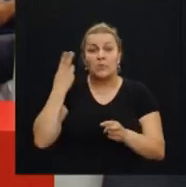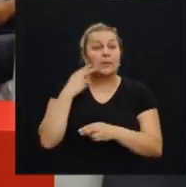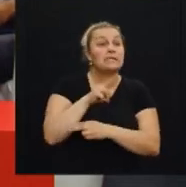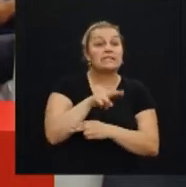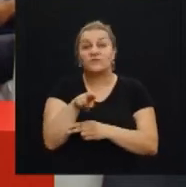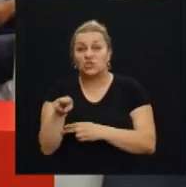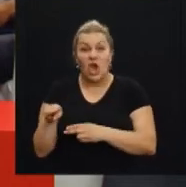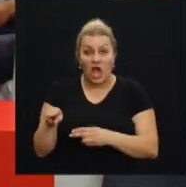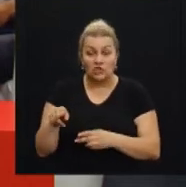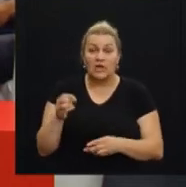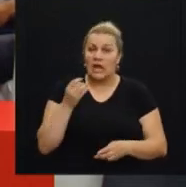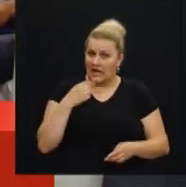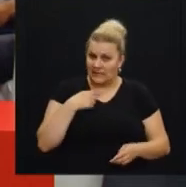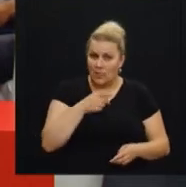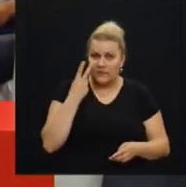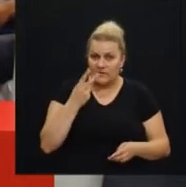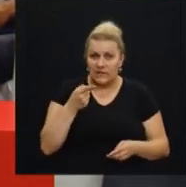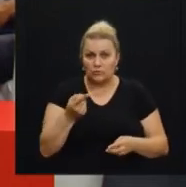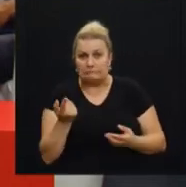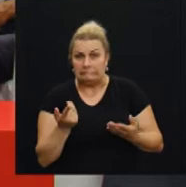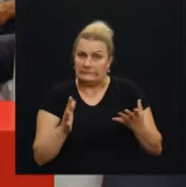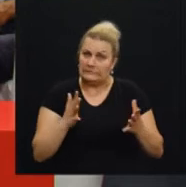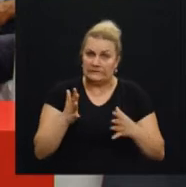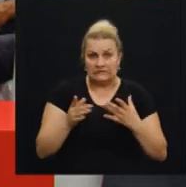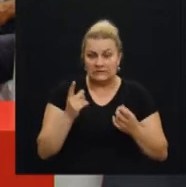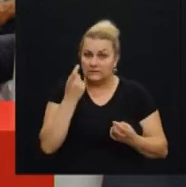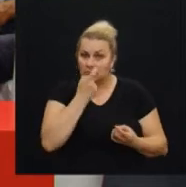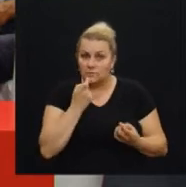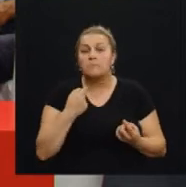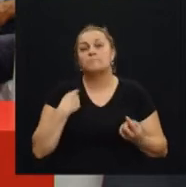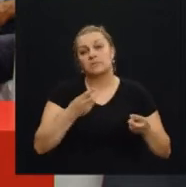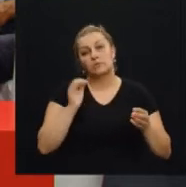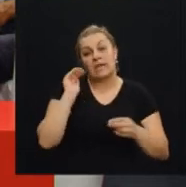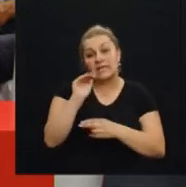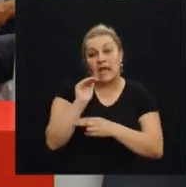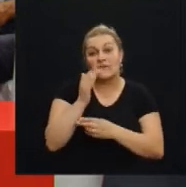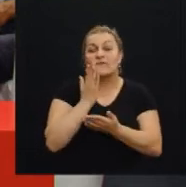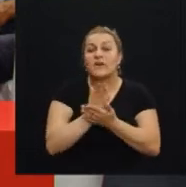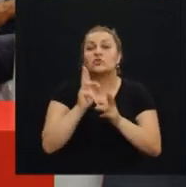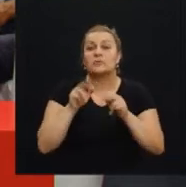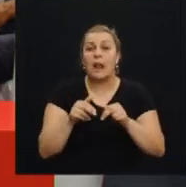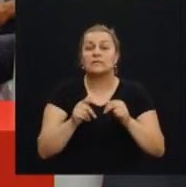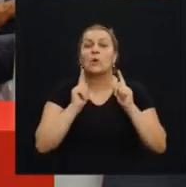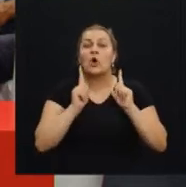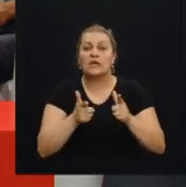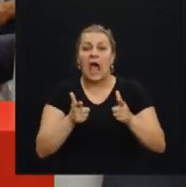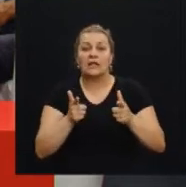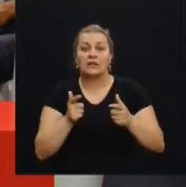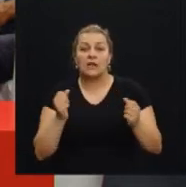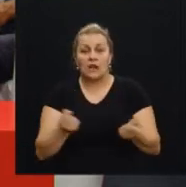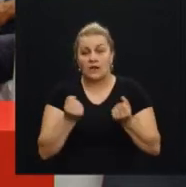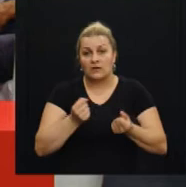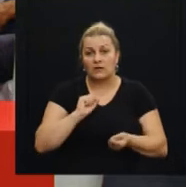izviđači, onda kad smo vidjeli da tu nešto malo škripi, onda smo se javili, pošto smo mi već imali vatreni okršaj, masu